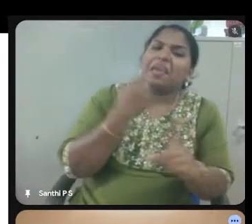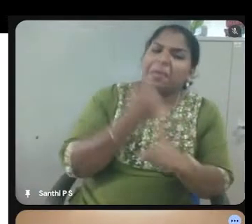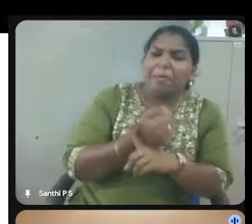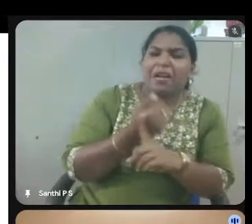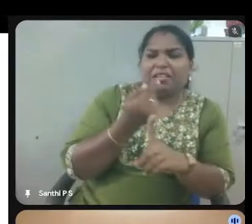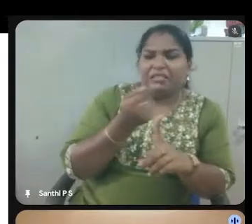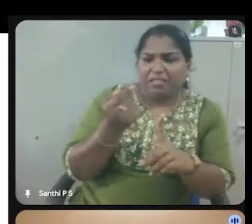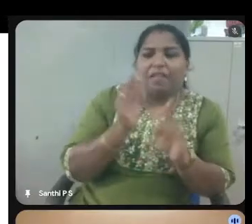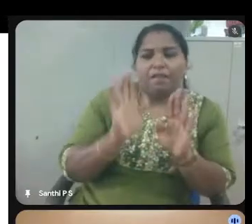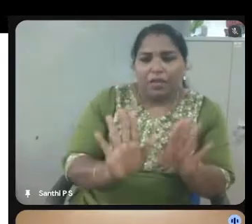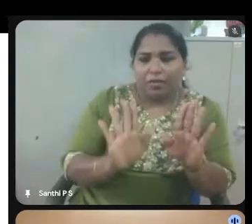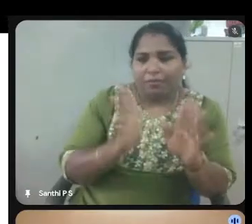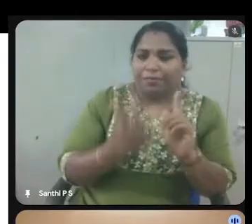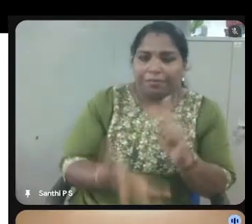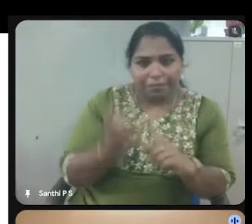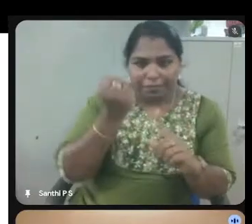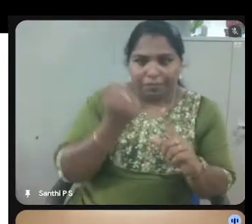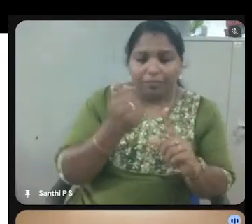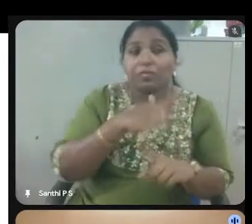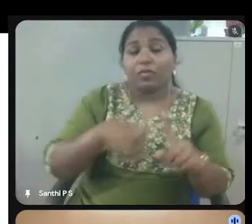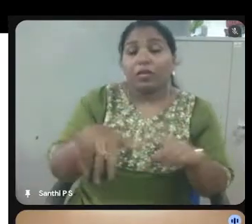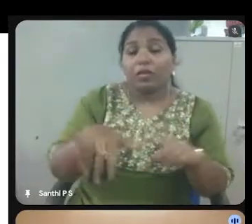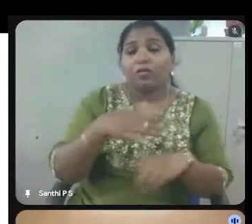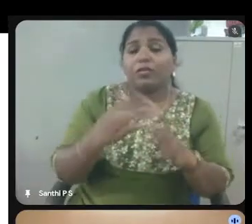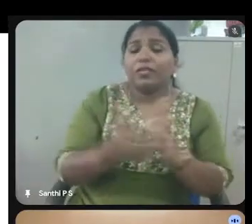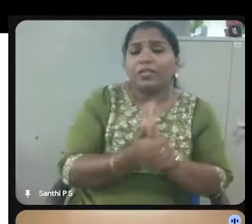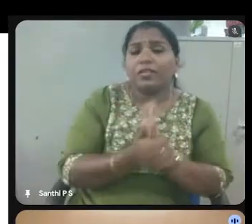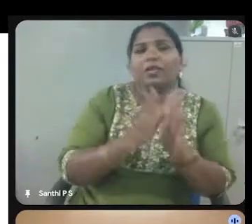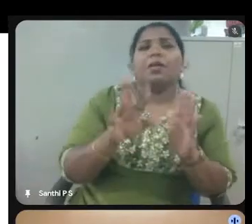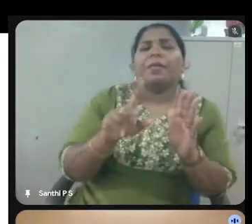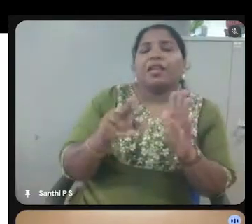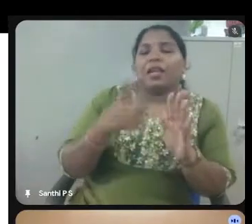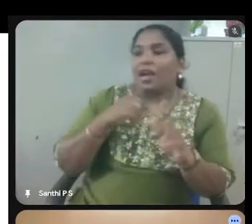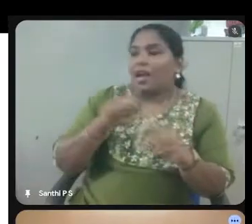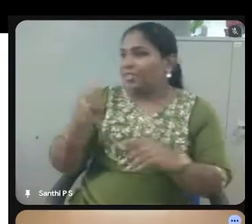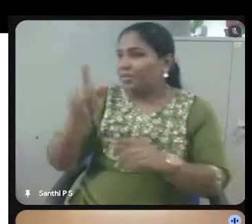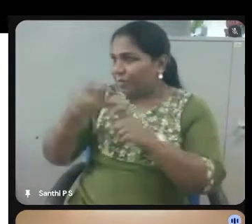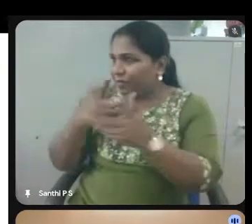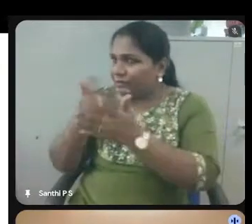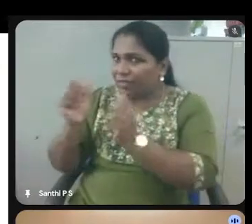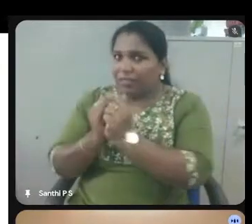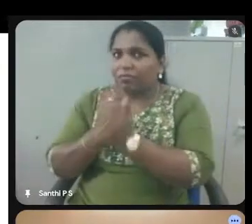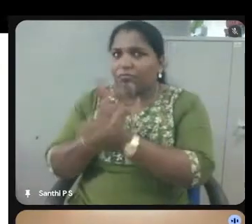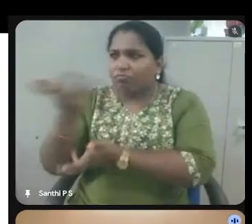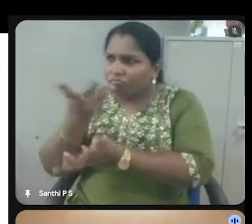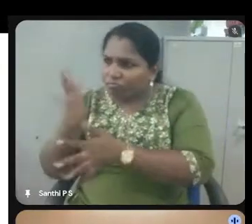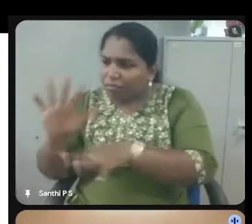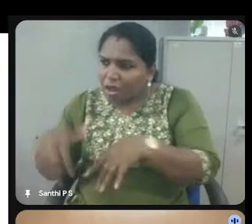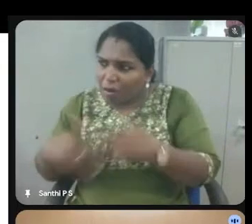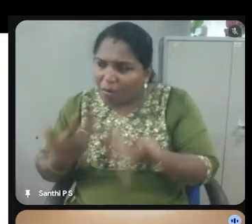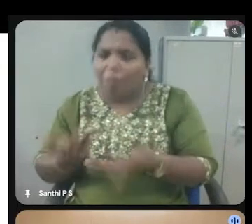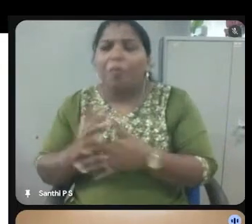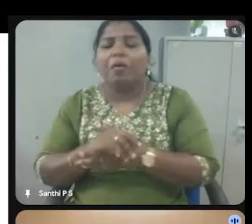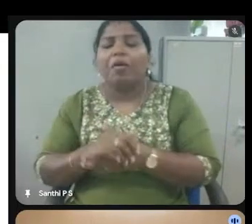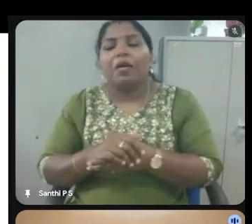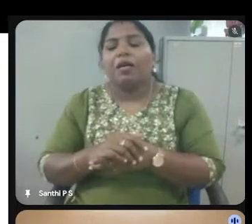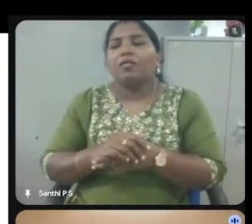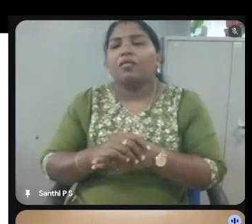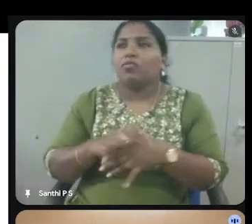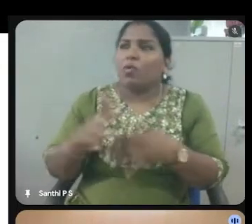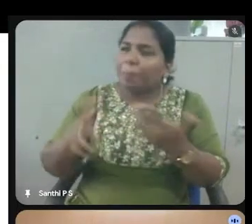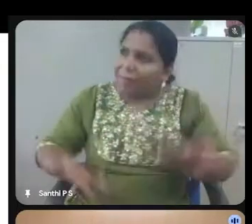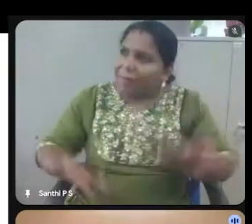ചെയ്യുന്നതായിട്ടാണ് കാണുന്നത്. സോഷ്യൽ സ്കിൽസ് എന്ന് വെച്ചാൽ എന്താണ്, നമ്മൾ എങ്ങനെ ബാക്കിയുള്ളവരുമായിട്ട് പെരുമാറുന്നു, ഒരു പോയാൽ എങ്ങനെ പെരുമാറുന്നു,